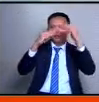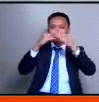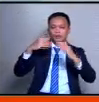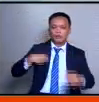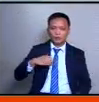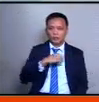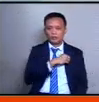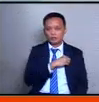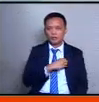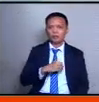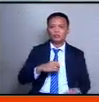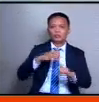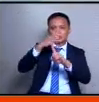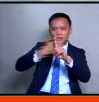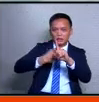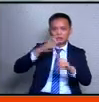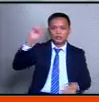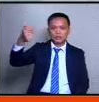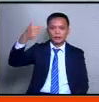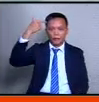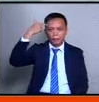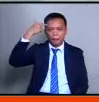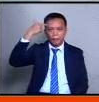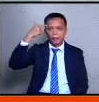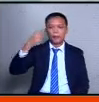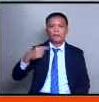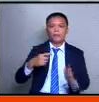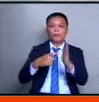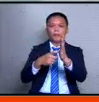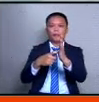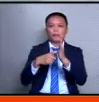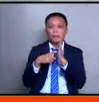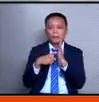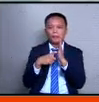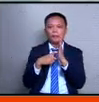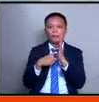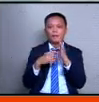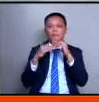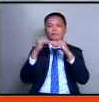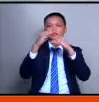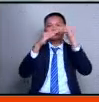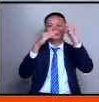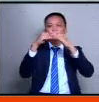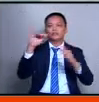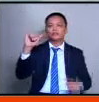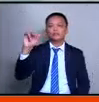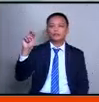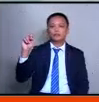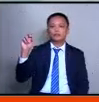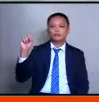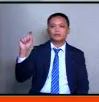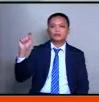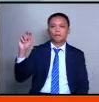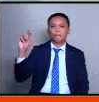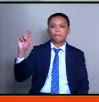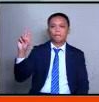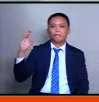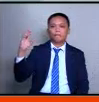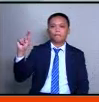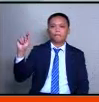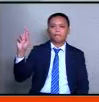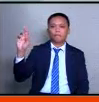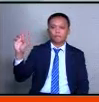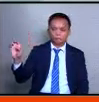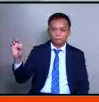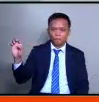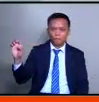local government. Dapat i-require na nila yung building structures na mag-audit na. Kung kulang